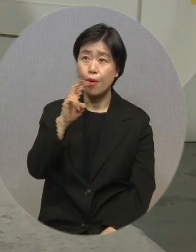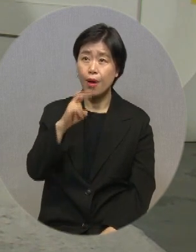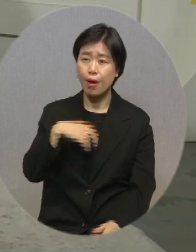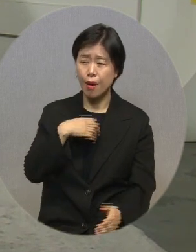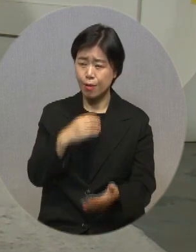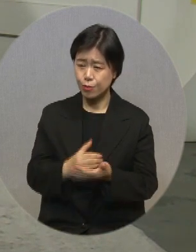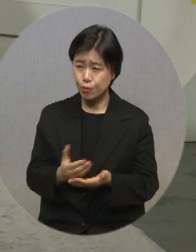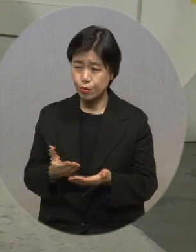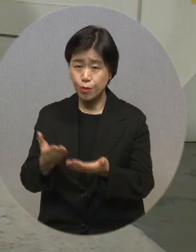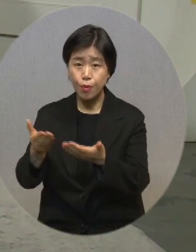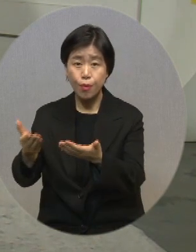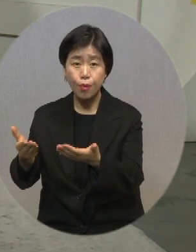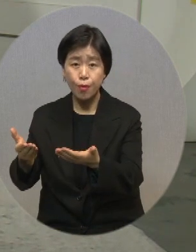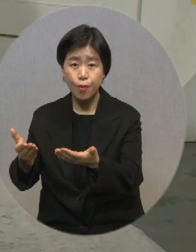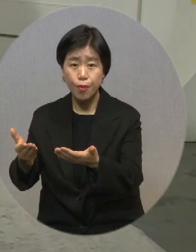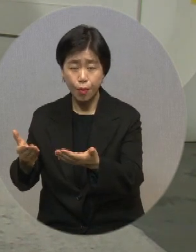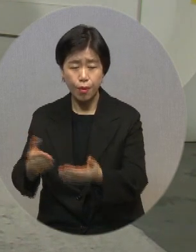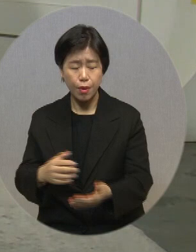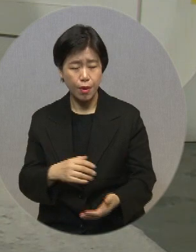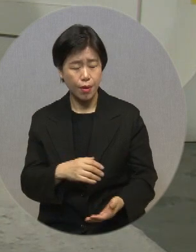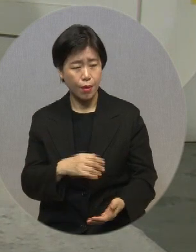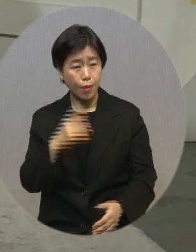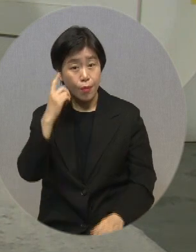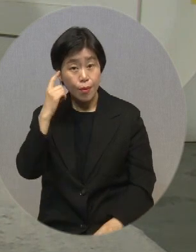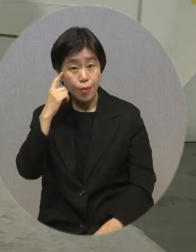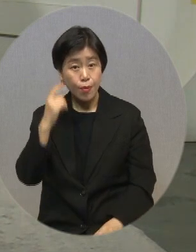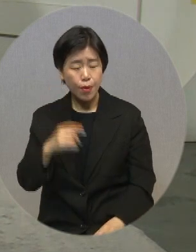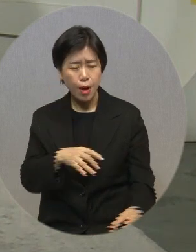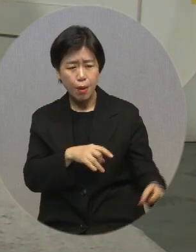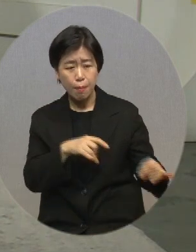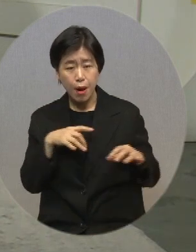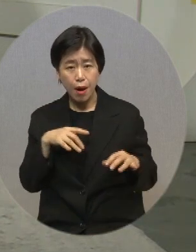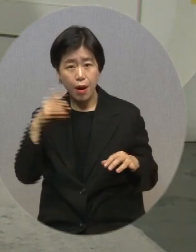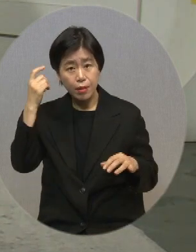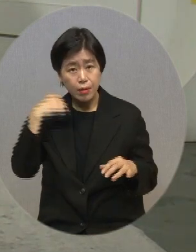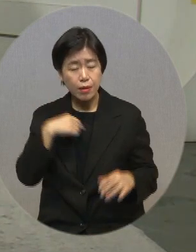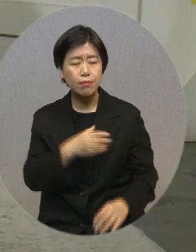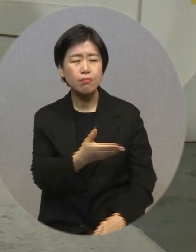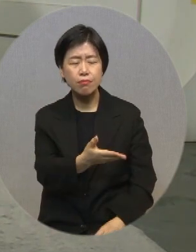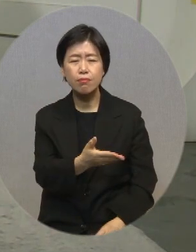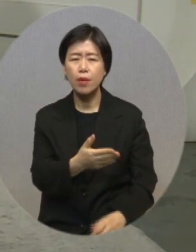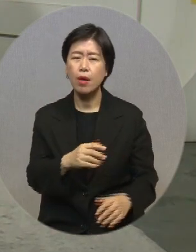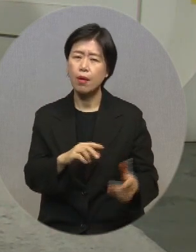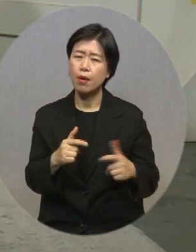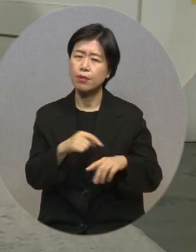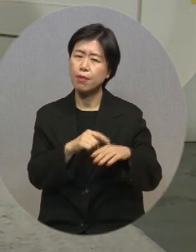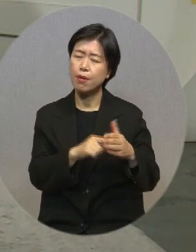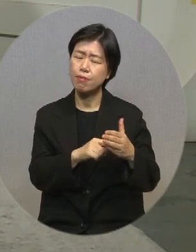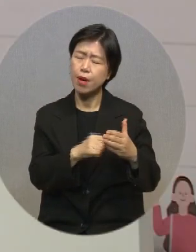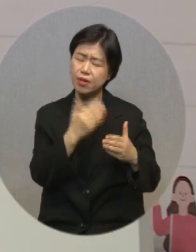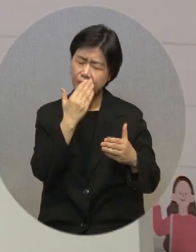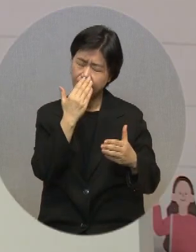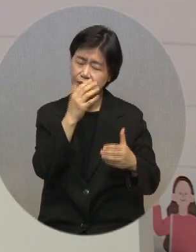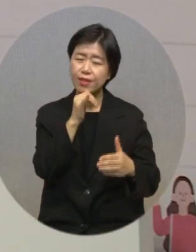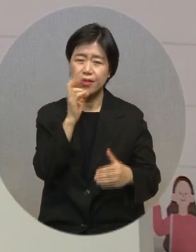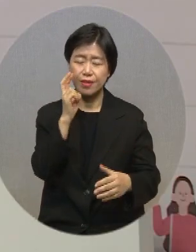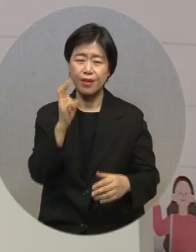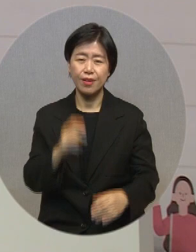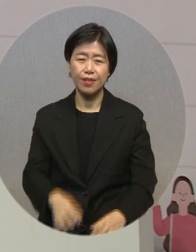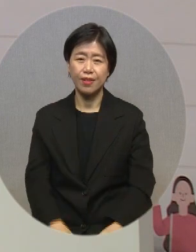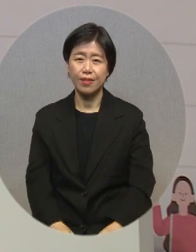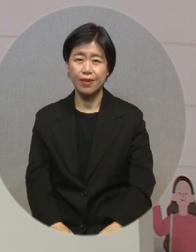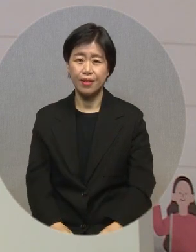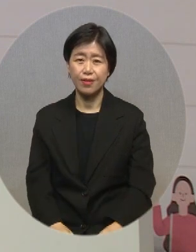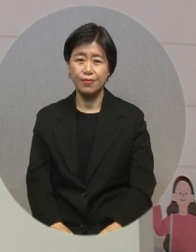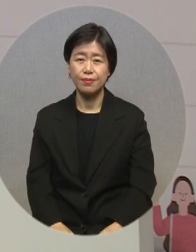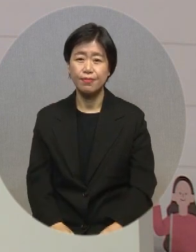네. 남들에게 좋은 일을 많이 하신 거예요. 그러니까 그게 이제 노래에 묻어서 나오는 거거든요. 그러니까 남의 신금을 울리지 아무나 그렇게